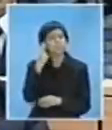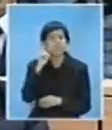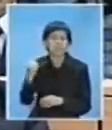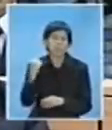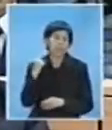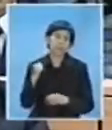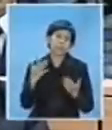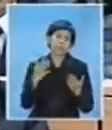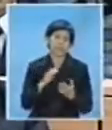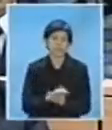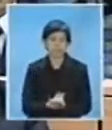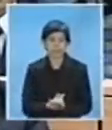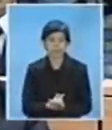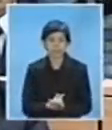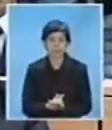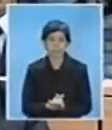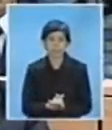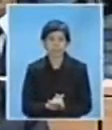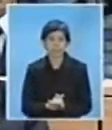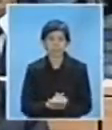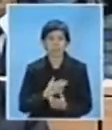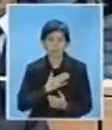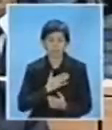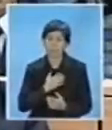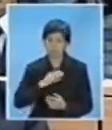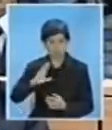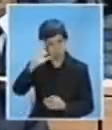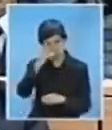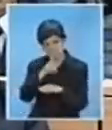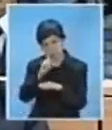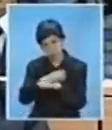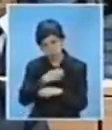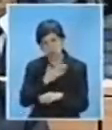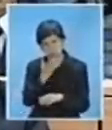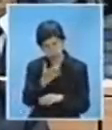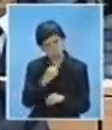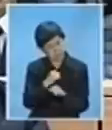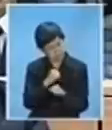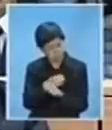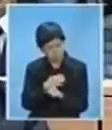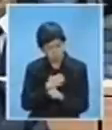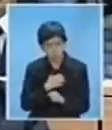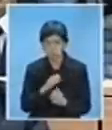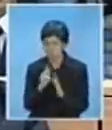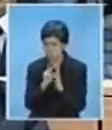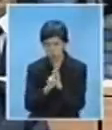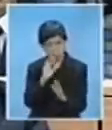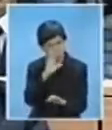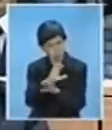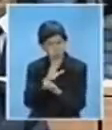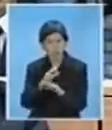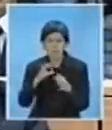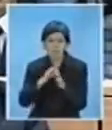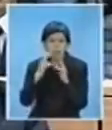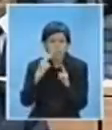นาจของตัวท่านเลยผมจึงอยากจะประท้วงท่านประธานว่าท่านควรจะได้ยึดข้อบังคับว่าการกล่าวถึ